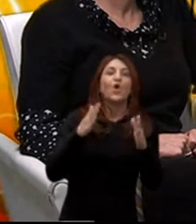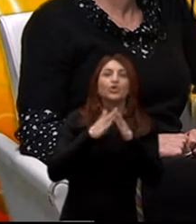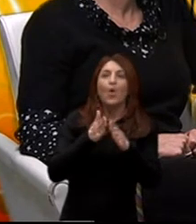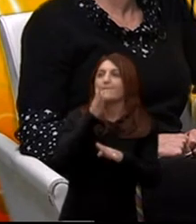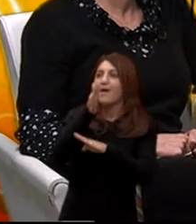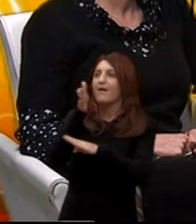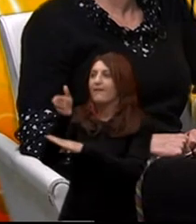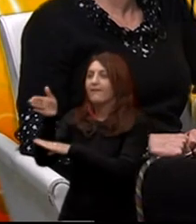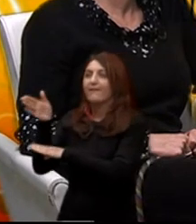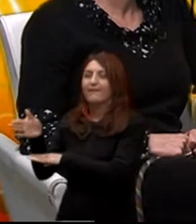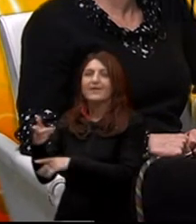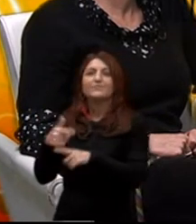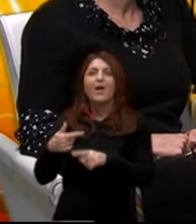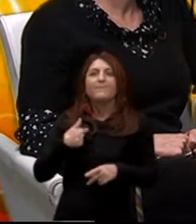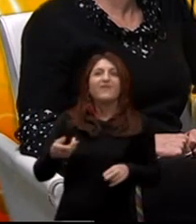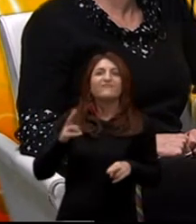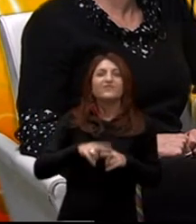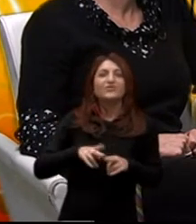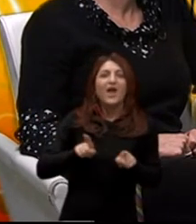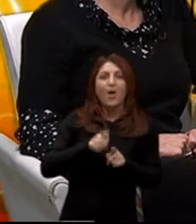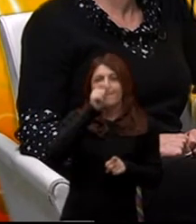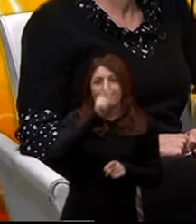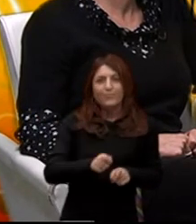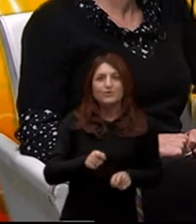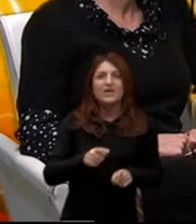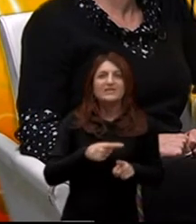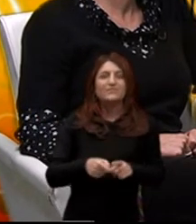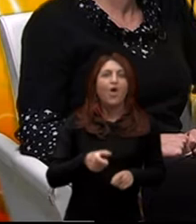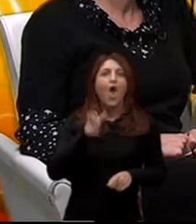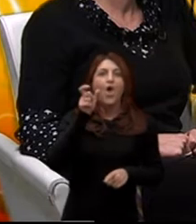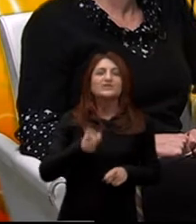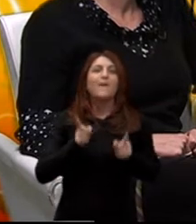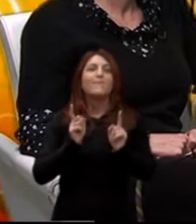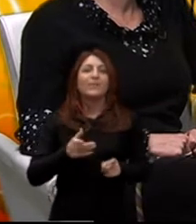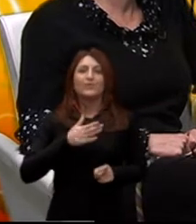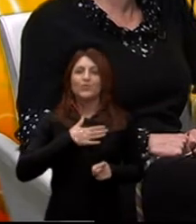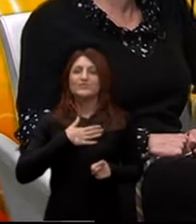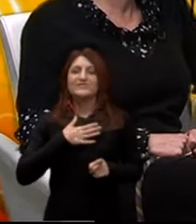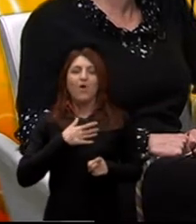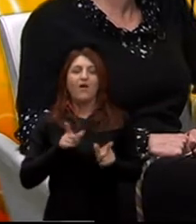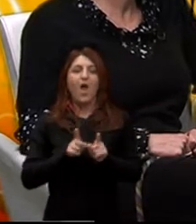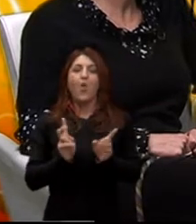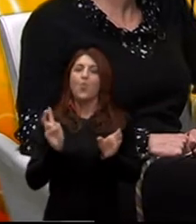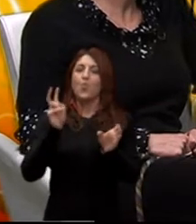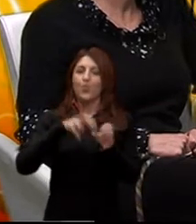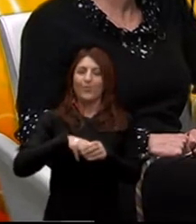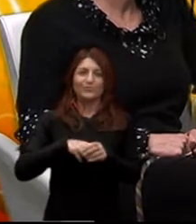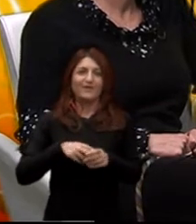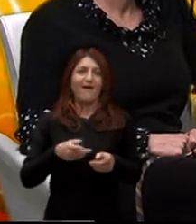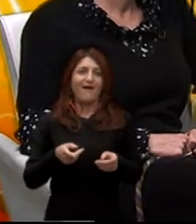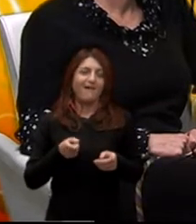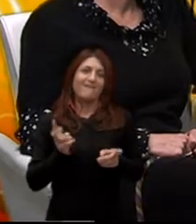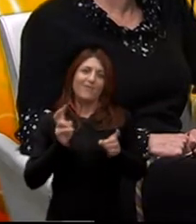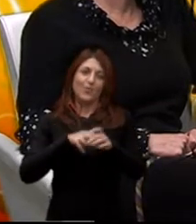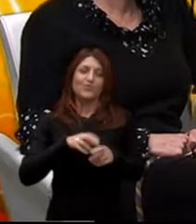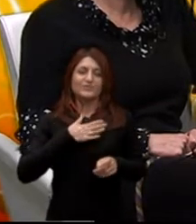jer poštujemo ono načelo koje kaže da osoba mora biti inkluzirana. Inkluzija u vlastitu, da kažemo tako, ljudima.